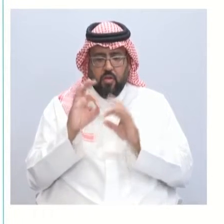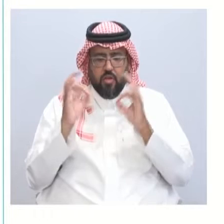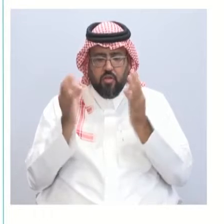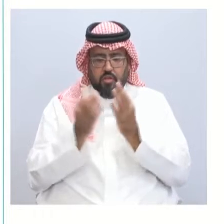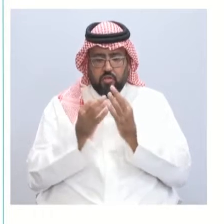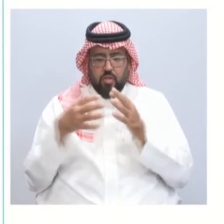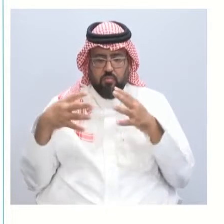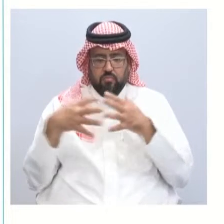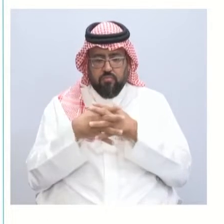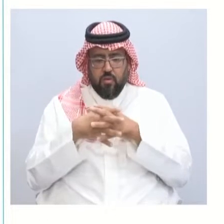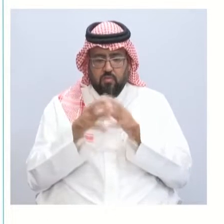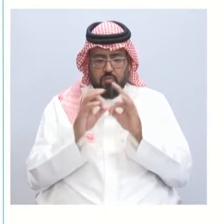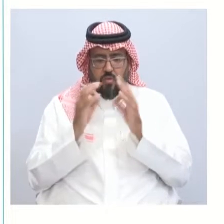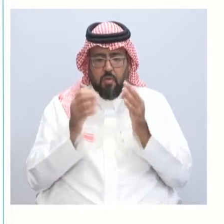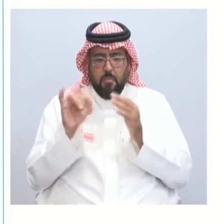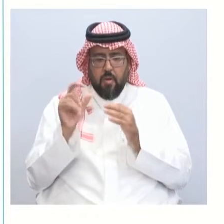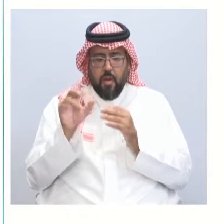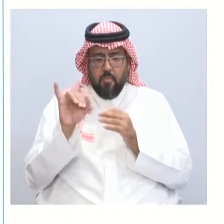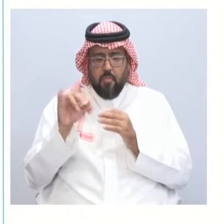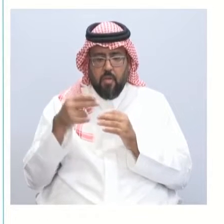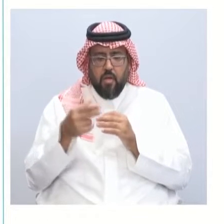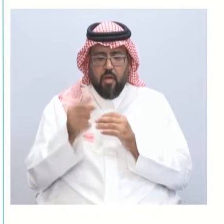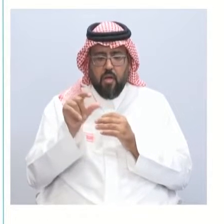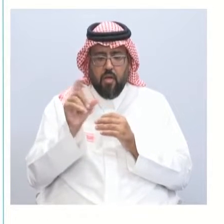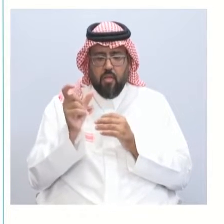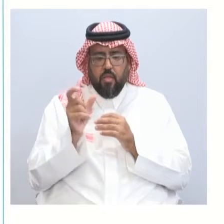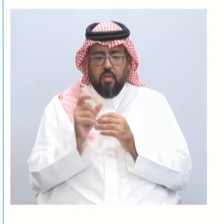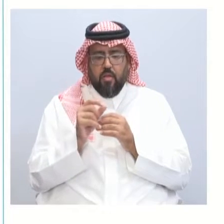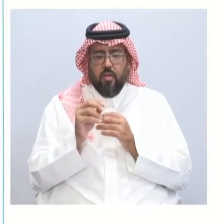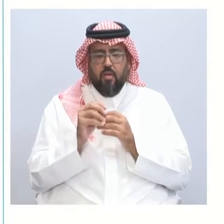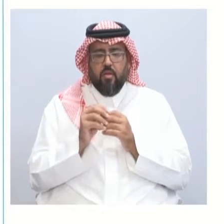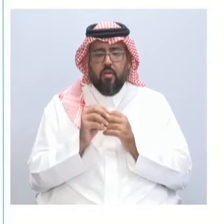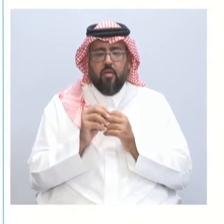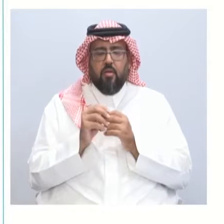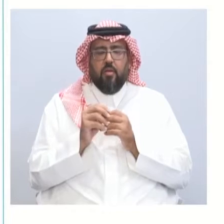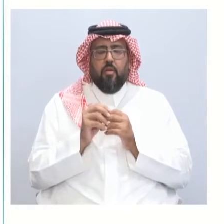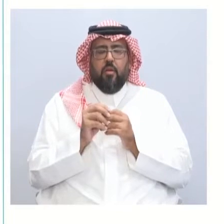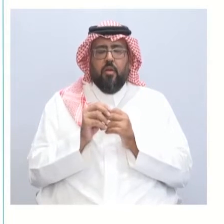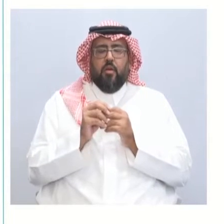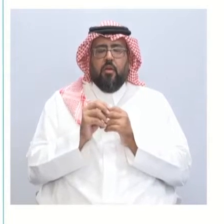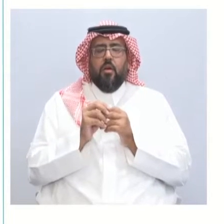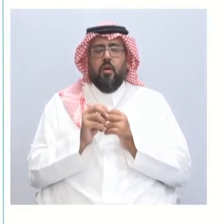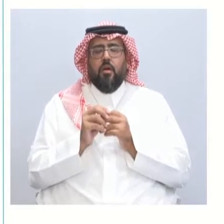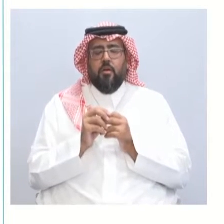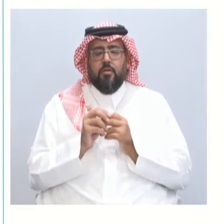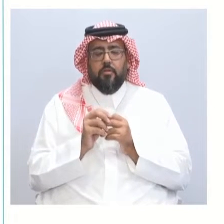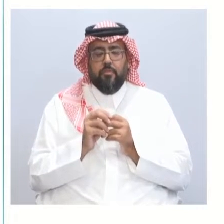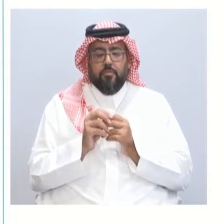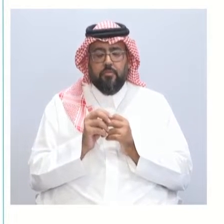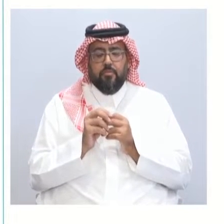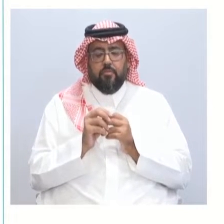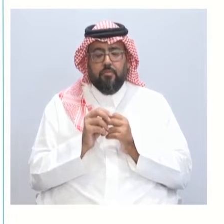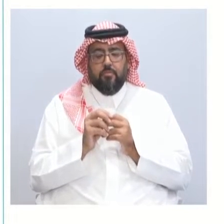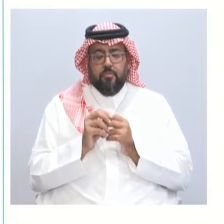مجموعه من المعادن هذا تعريف الصخور مركب